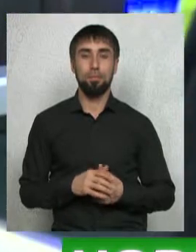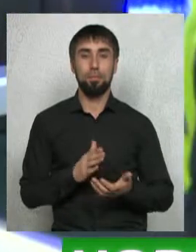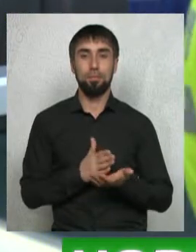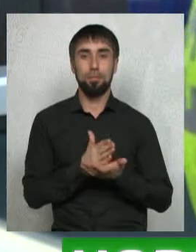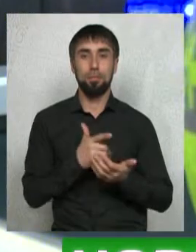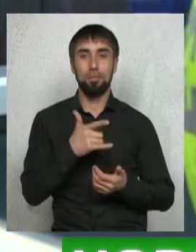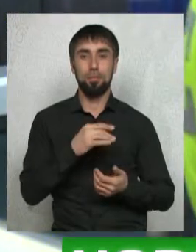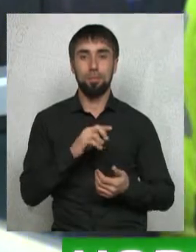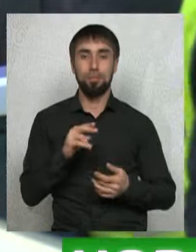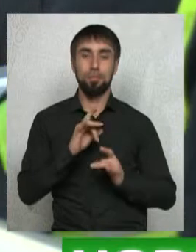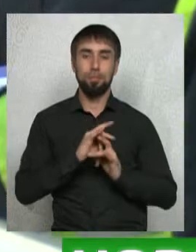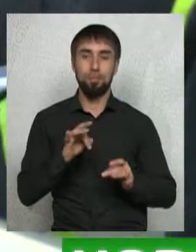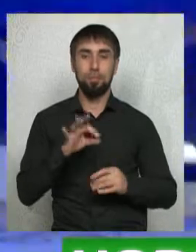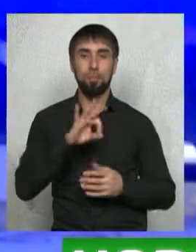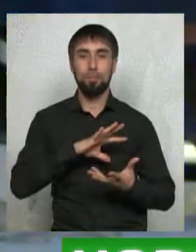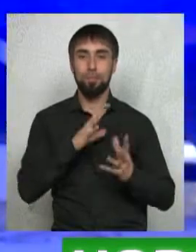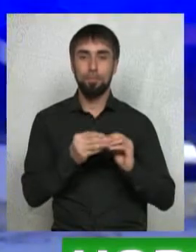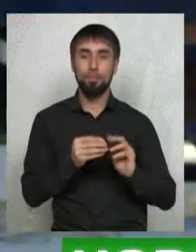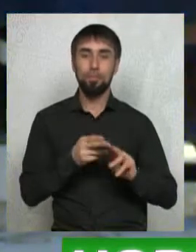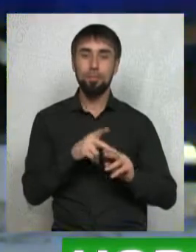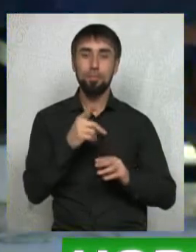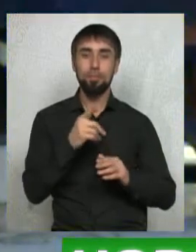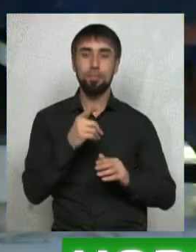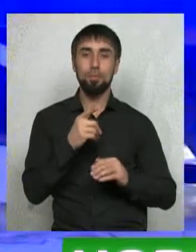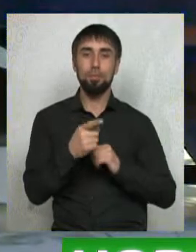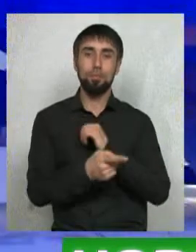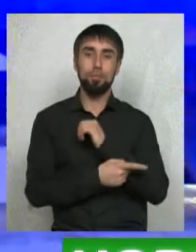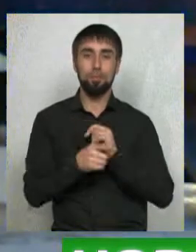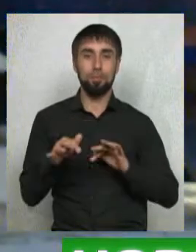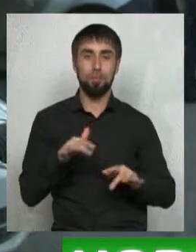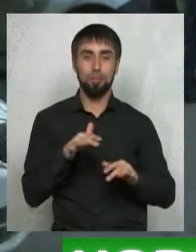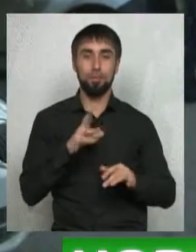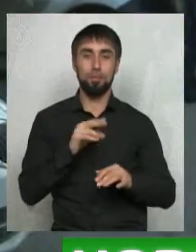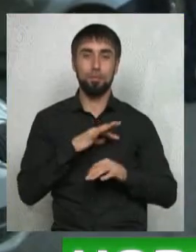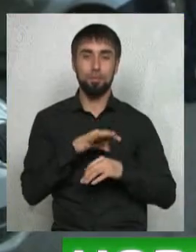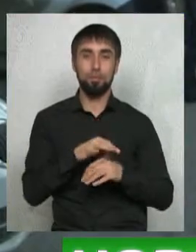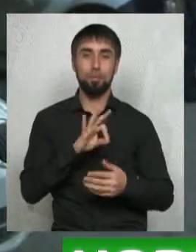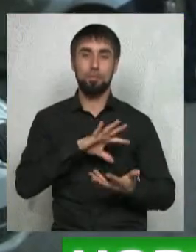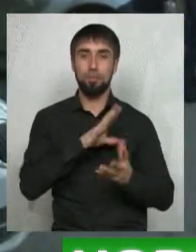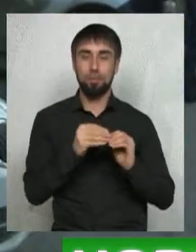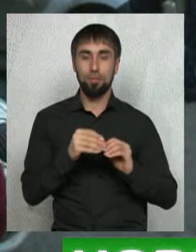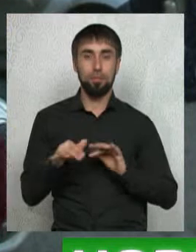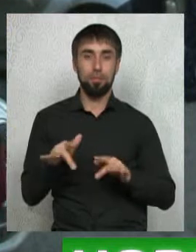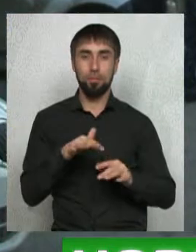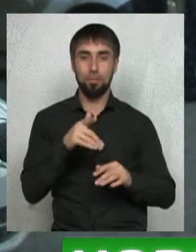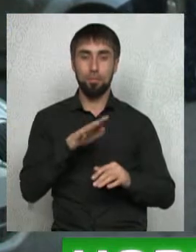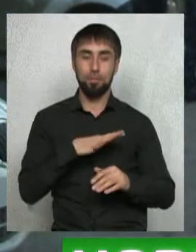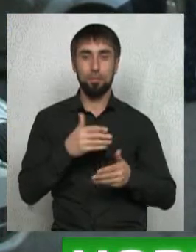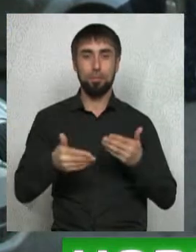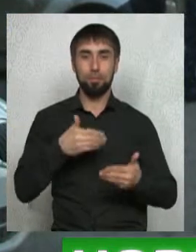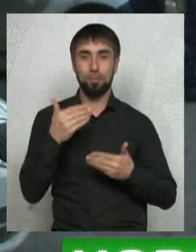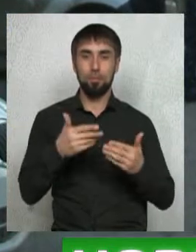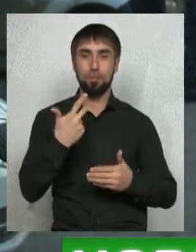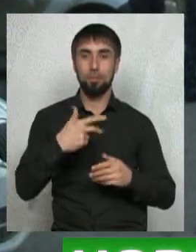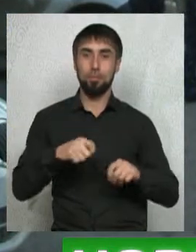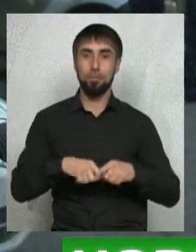Сотрудники ГИБДД рассказывают об итогах последнего профилактического мероприятия. По итогам рейдового мероприятия было выявлено около